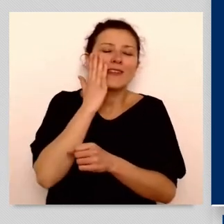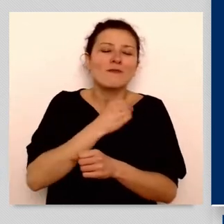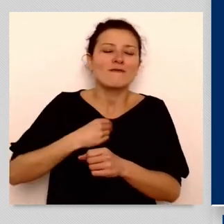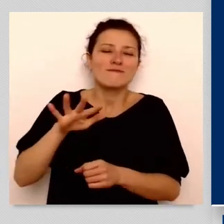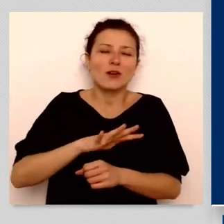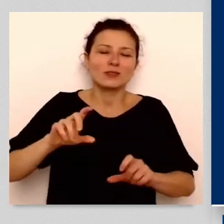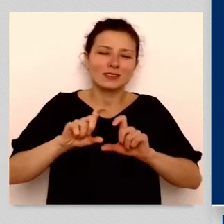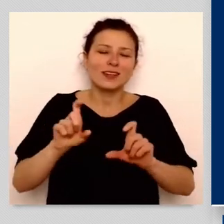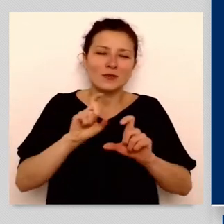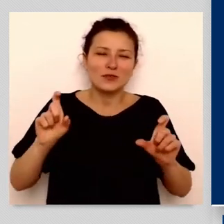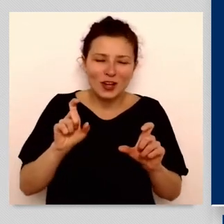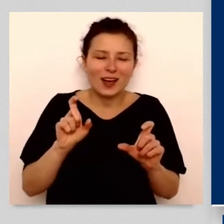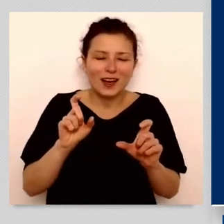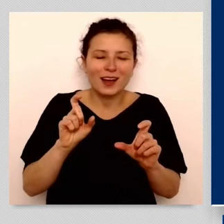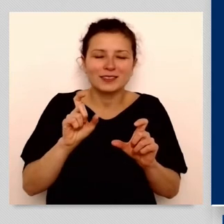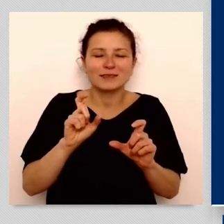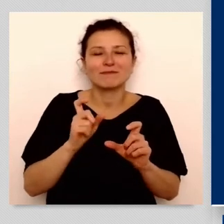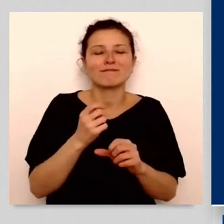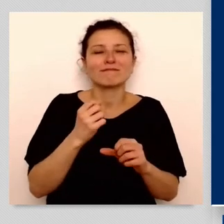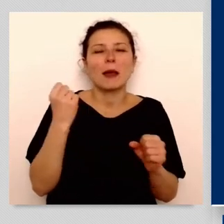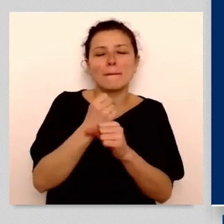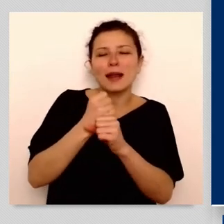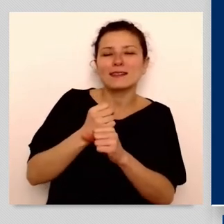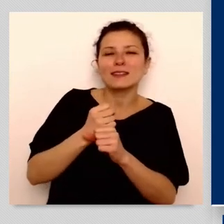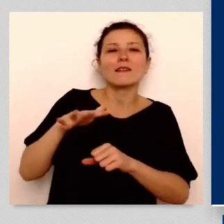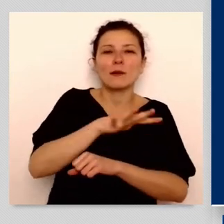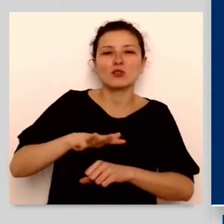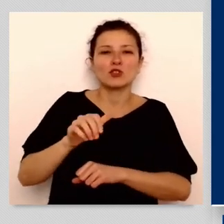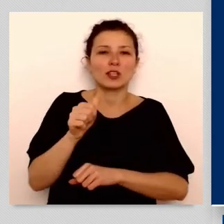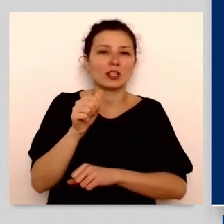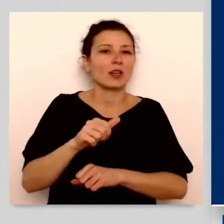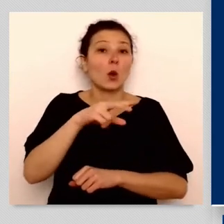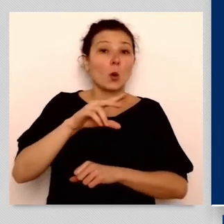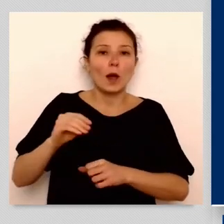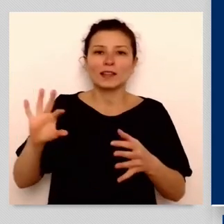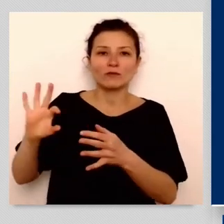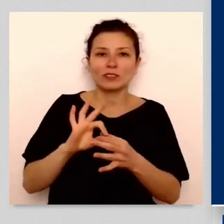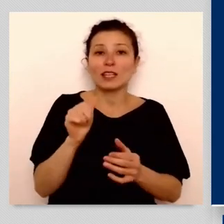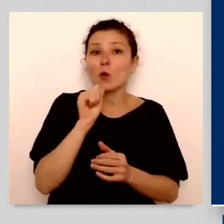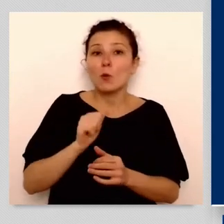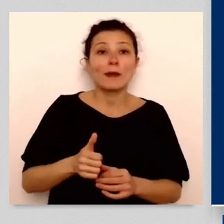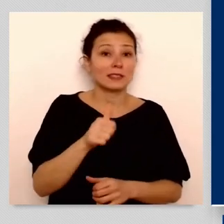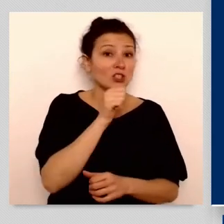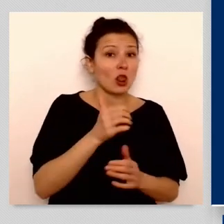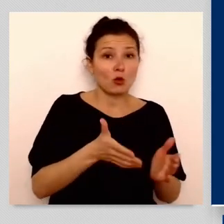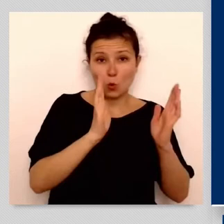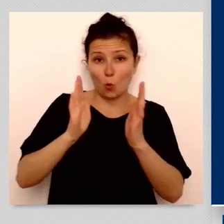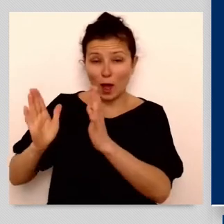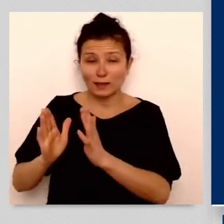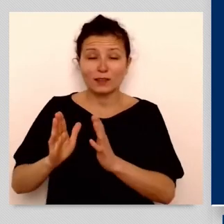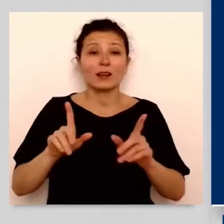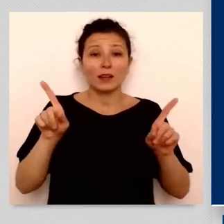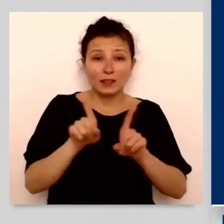prace w Unii Europejskiej, w przestrzeni Unii Europejskiej związane z Europejskim Zielonym Ładem, jego konkretyzacją